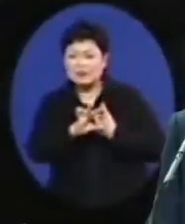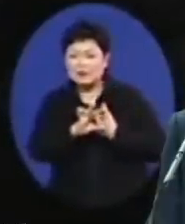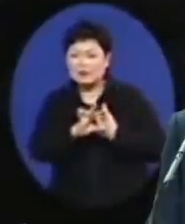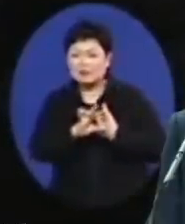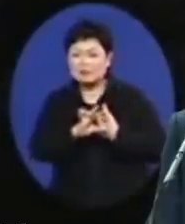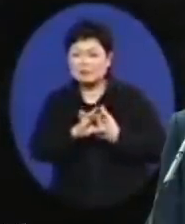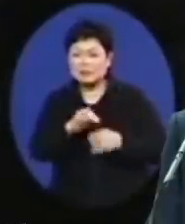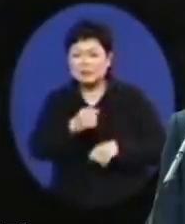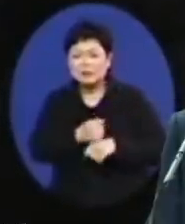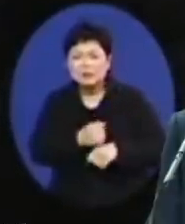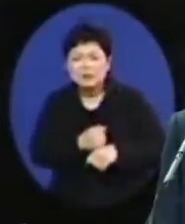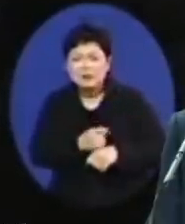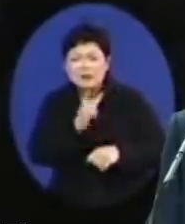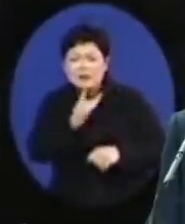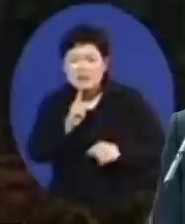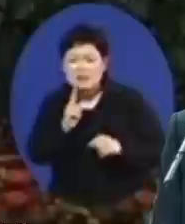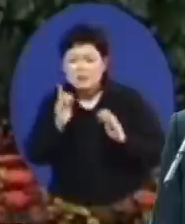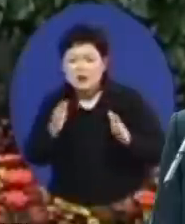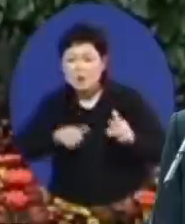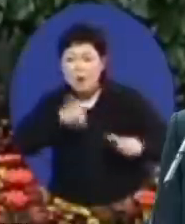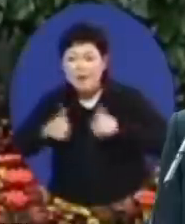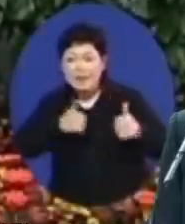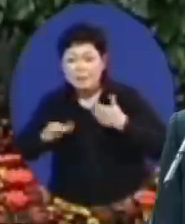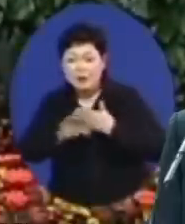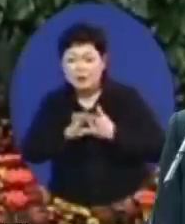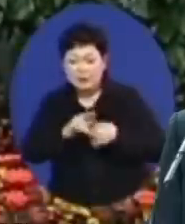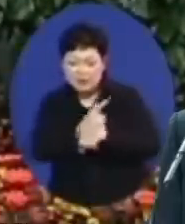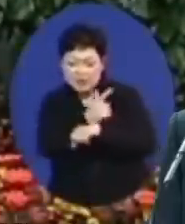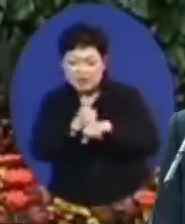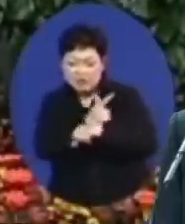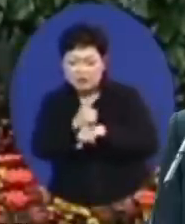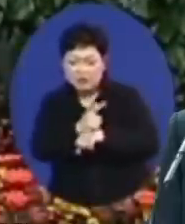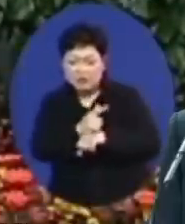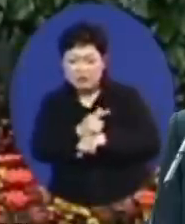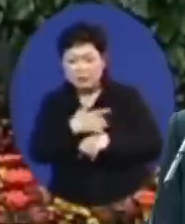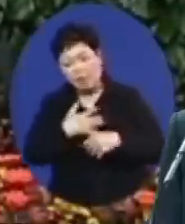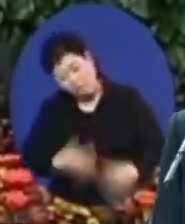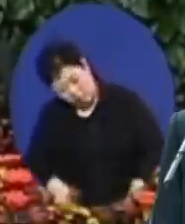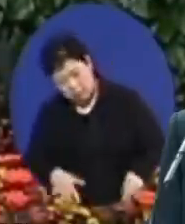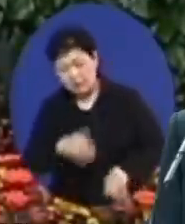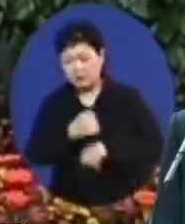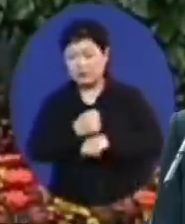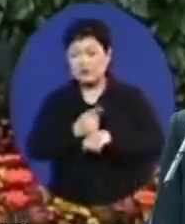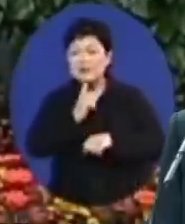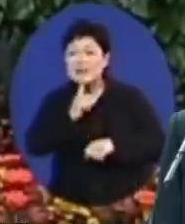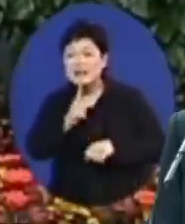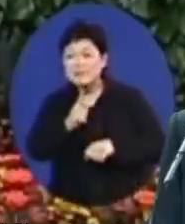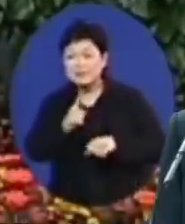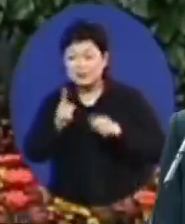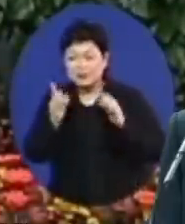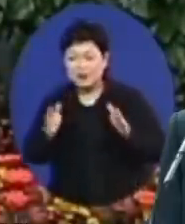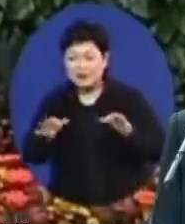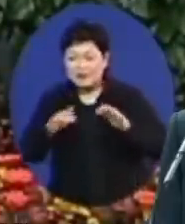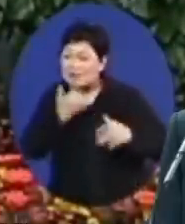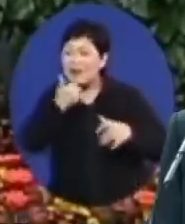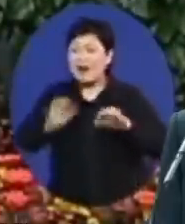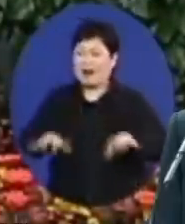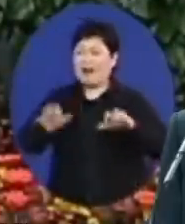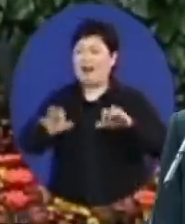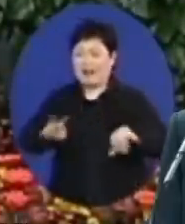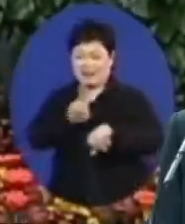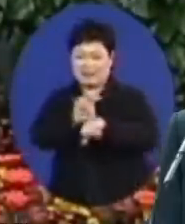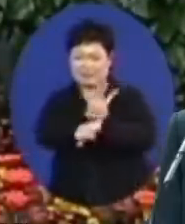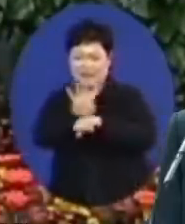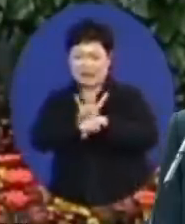면역체가 생기고 1분간 화를 내면 6시간의 면역체가 떨어진다고 말합니다. 그 1분만 웃으면 24시간